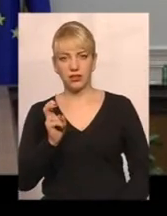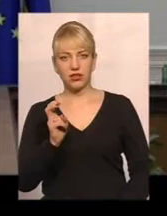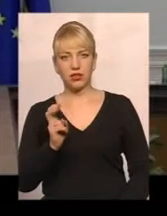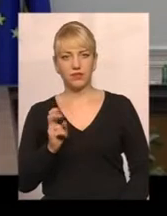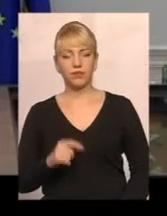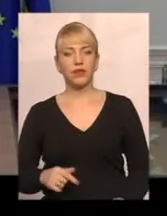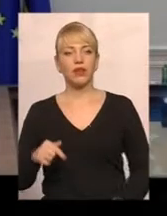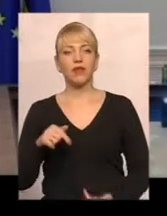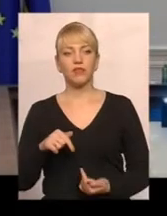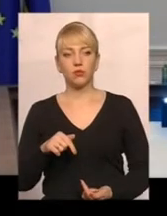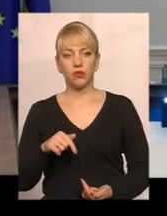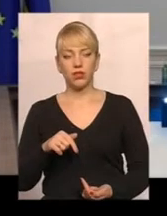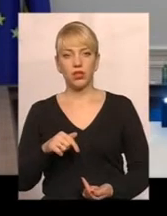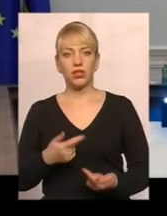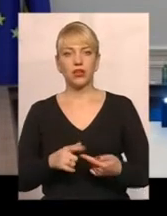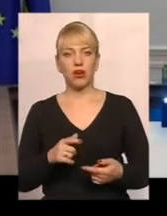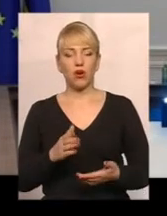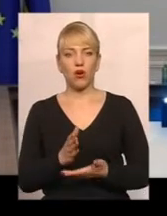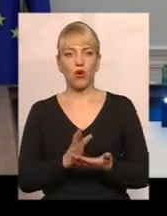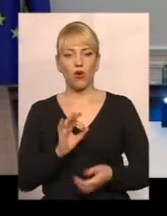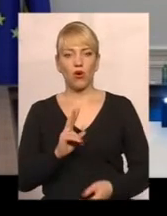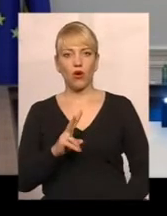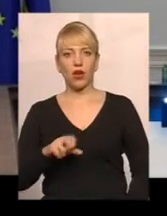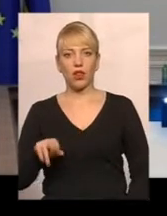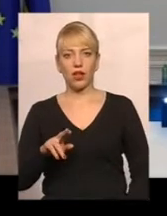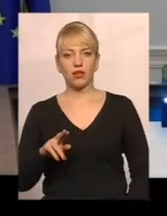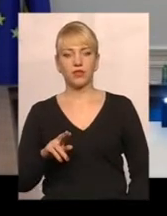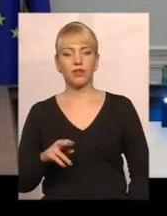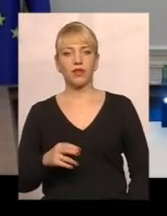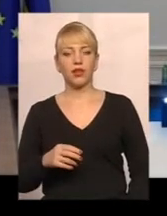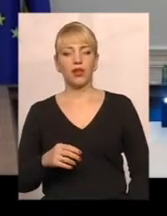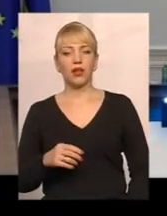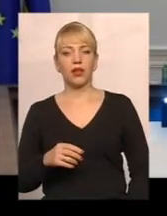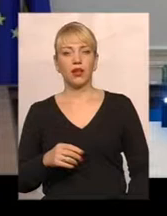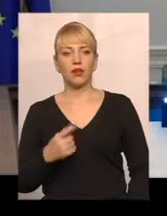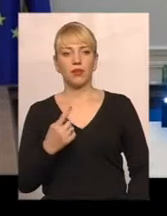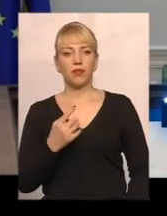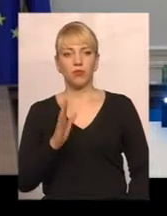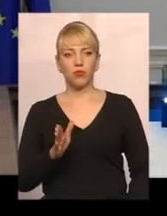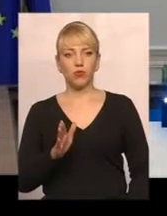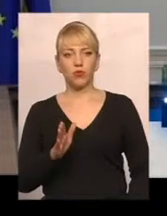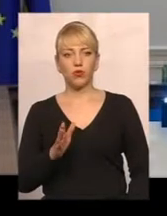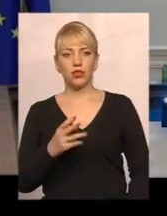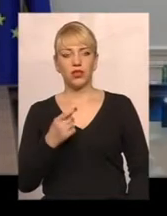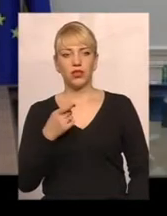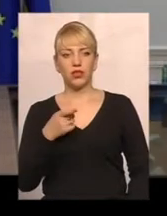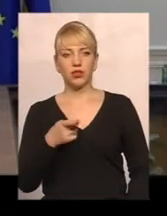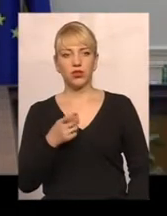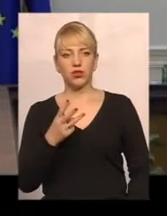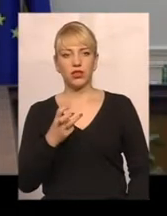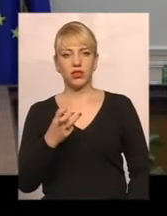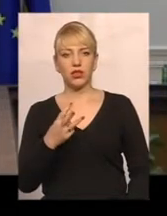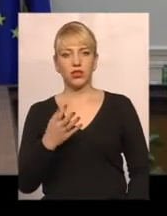Відповідним чином посадовий оклад першого тарифного розряду, ви теж бачите, буде дорівнювати вже 1335 гривень,